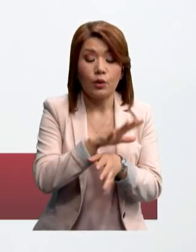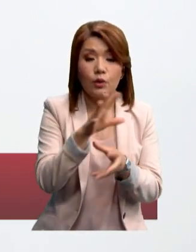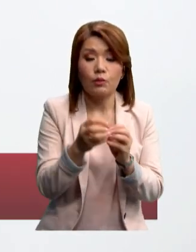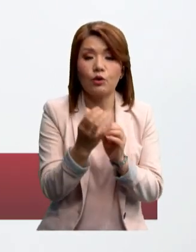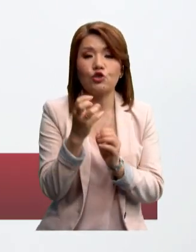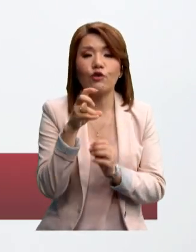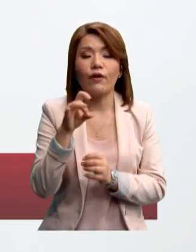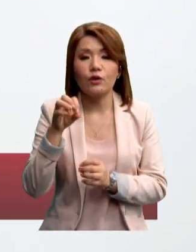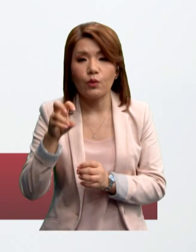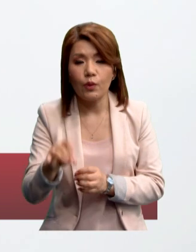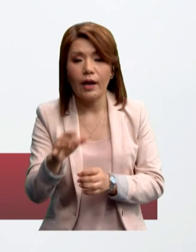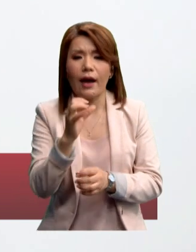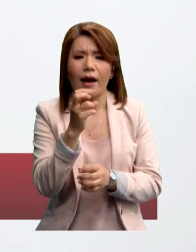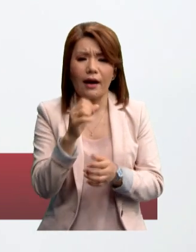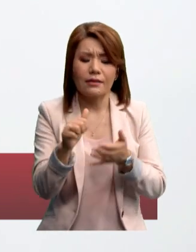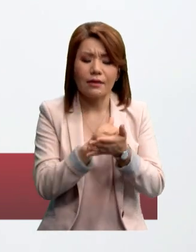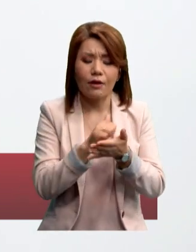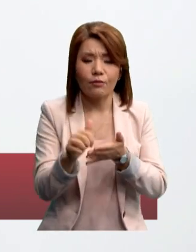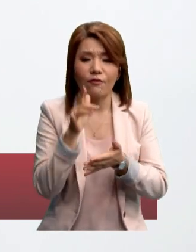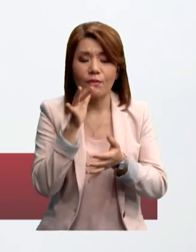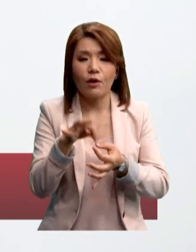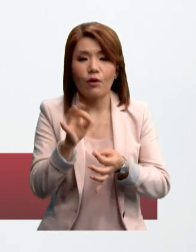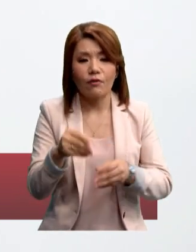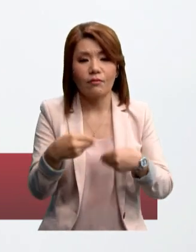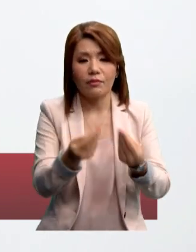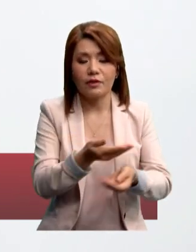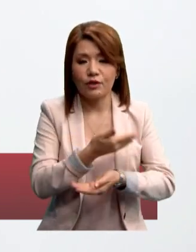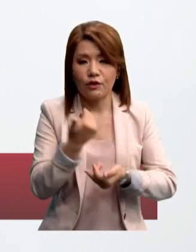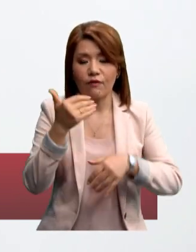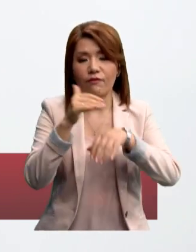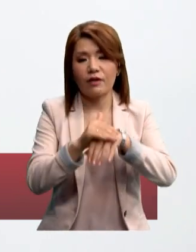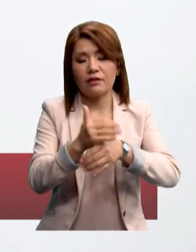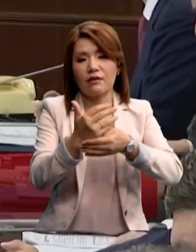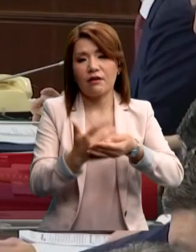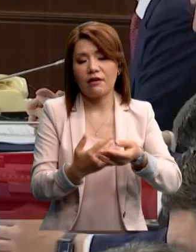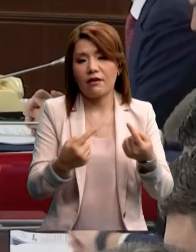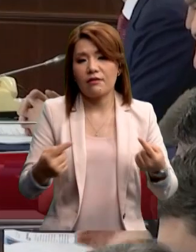шот фактурлардың уақытылы ұсынылмауы және басқа да факторлар болып табылады.